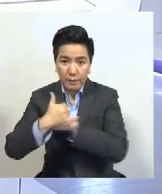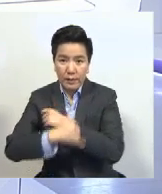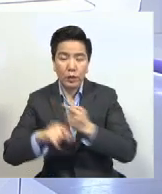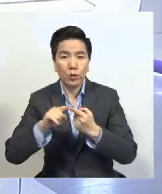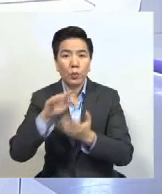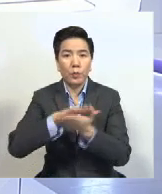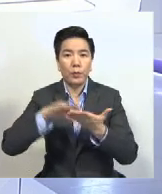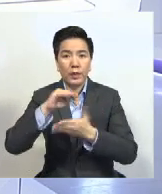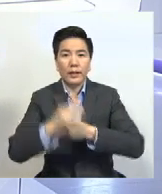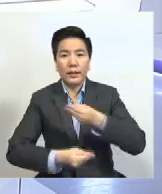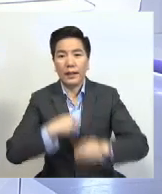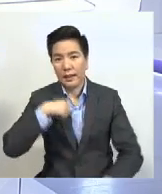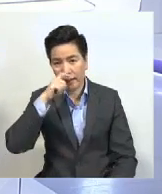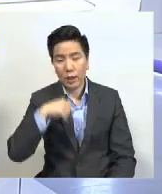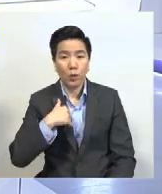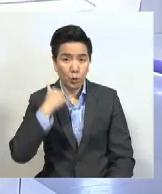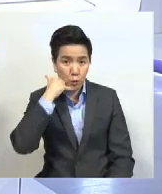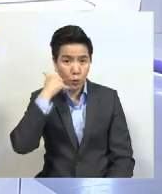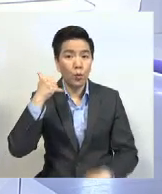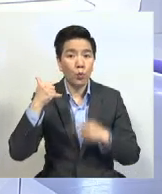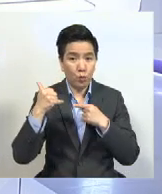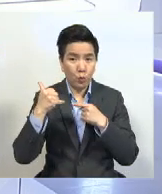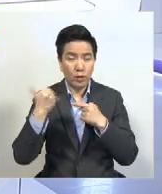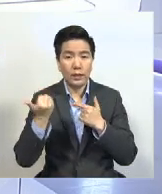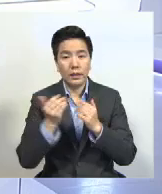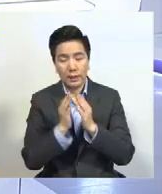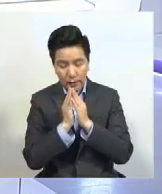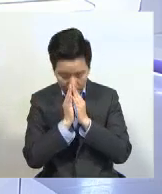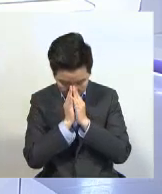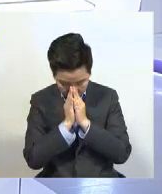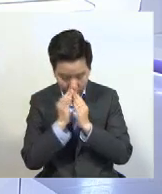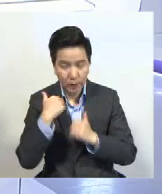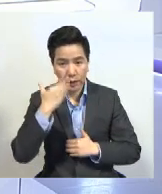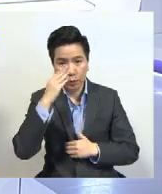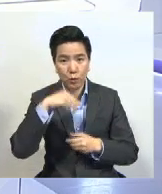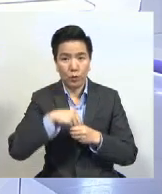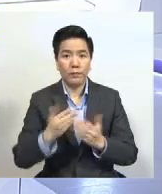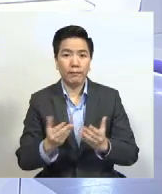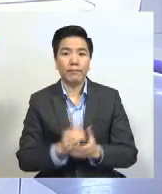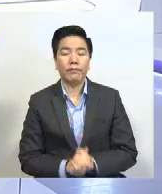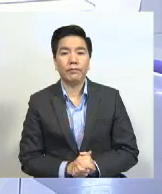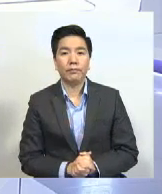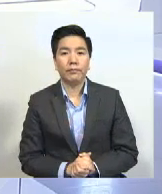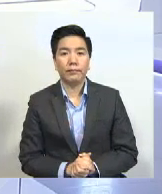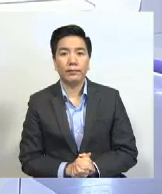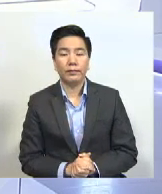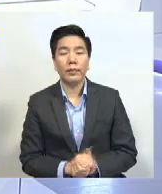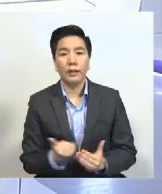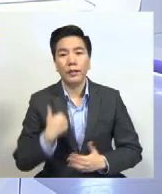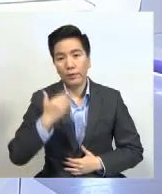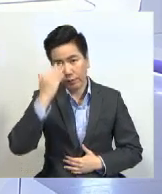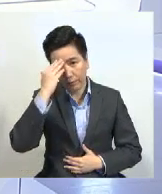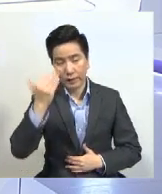าวิทยาลัยหอการค้าไทยตอนนี้อาจารย์อยู่ในสายกับเราแล้วนะคะสวัสดีค่ะอาจารย์คะ สวัสดีครับอาจารย์อัจฉริ ครับสวัสดีครับ